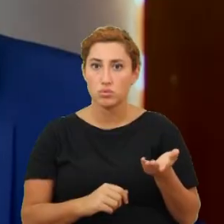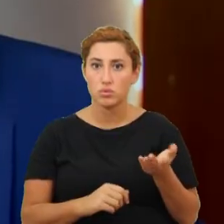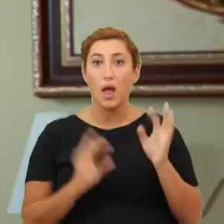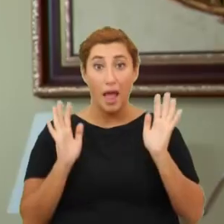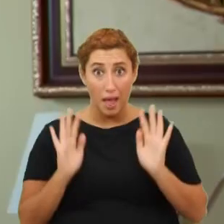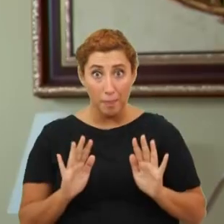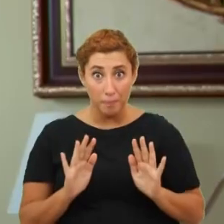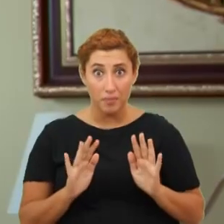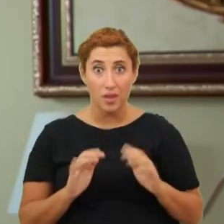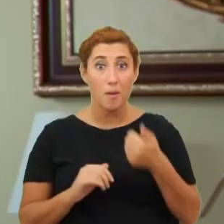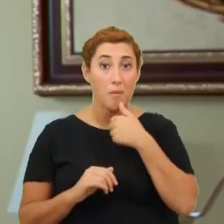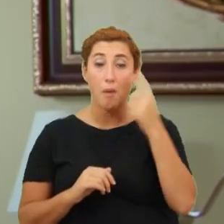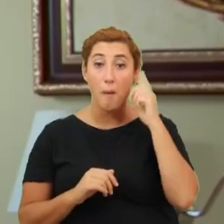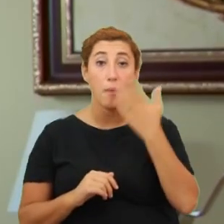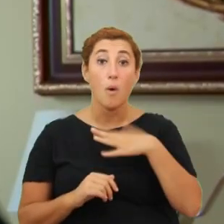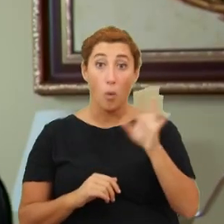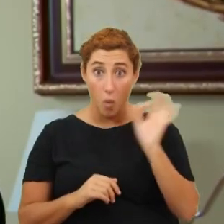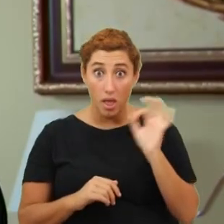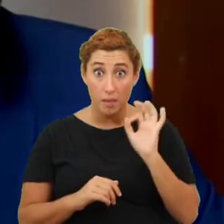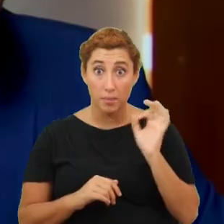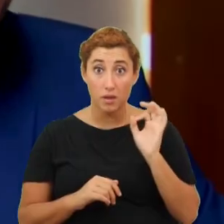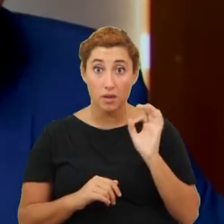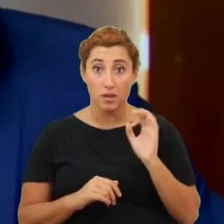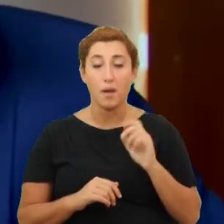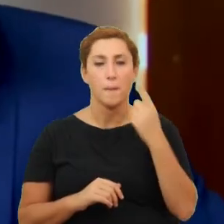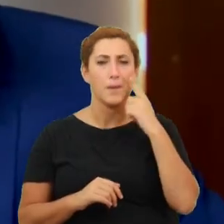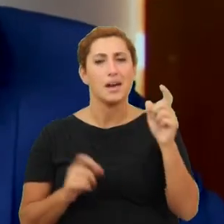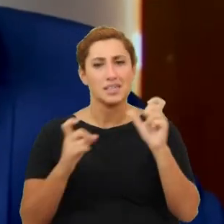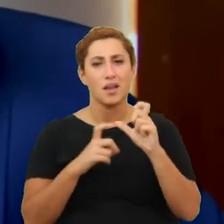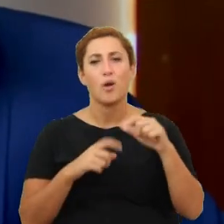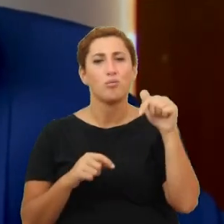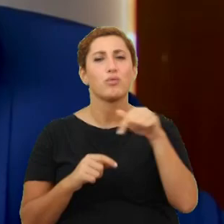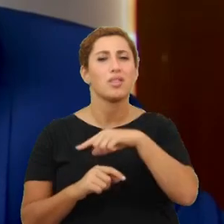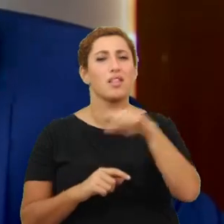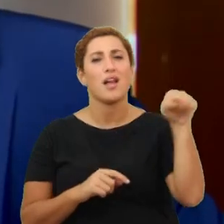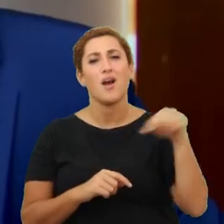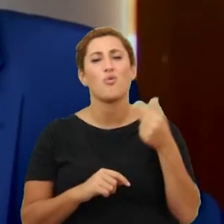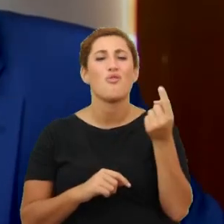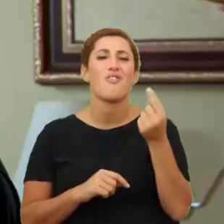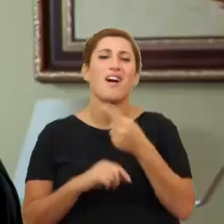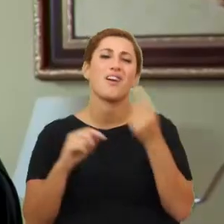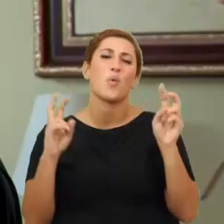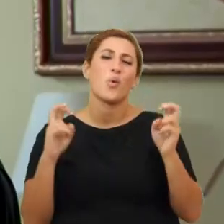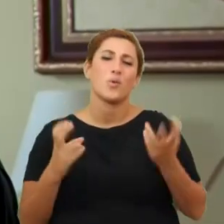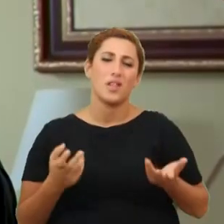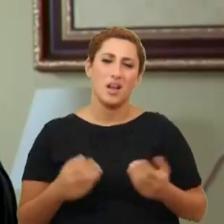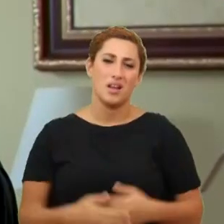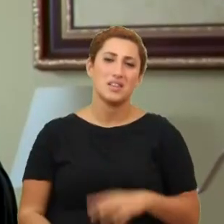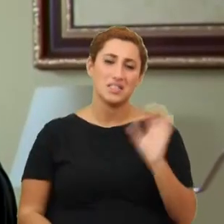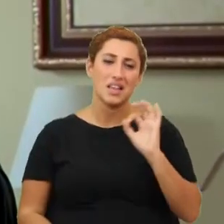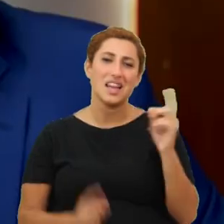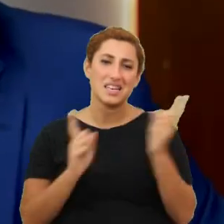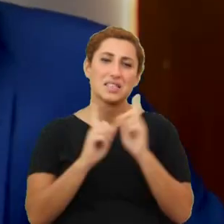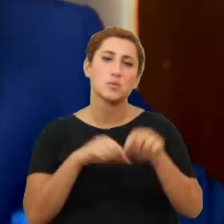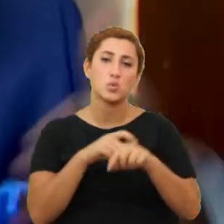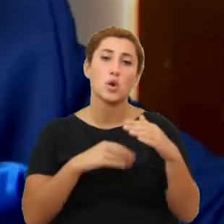Hem de babamın haberi olmayacak, öyle mi? Bak Sarp, bunlar ufak şeyler. Zaten kısa